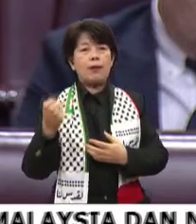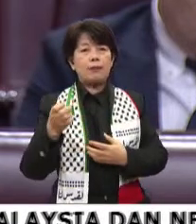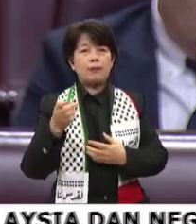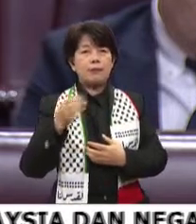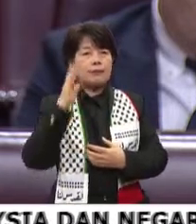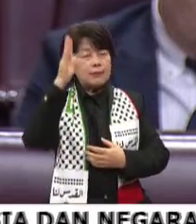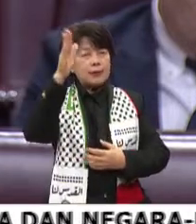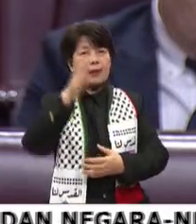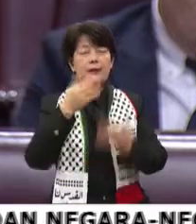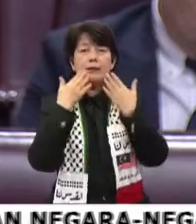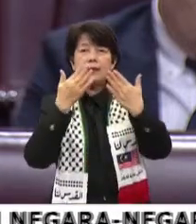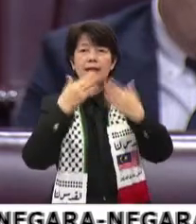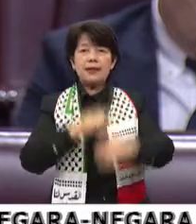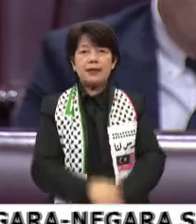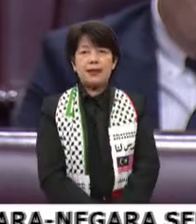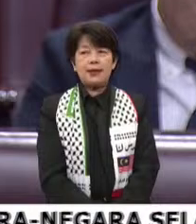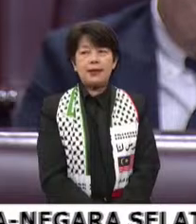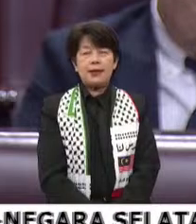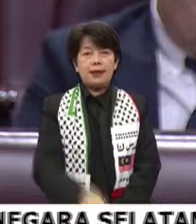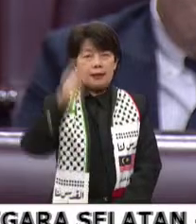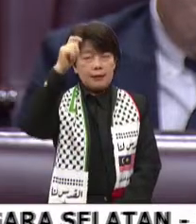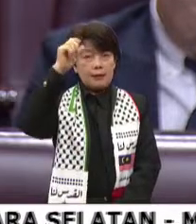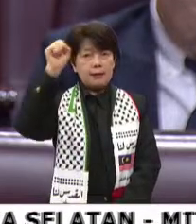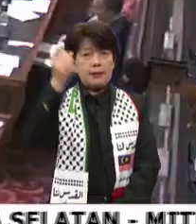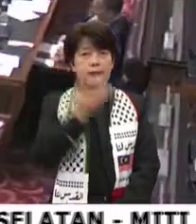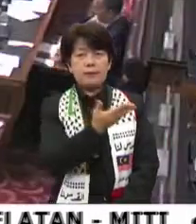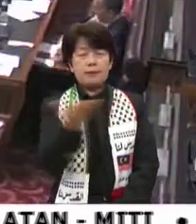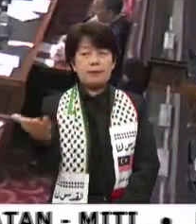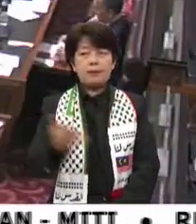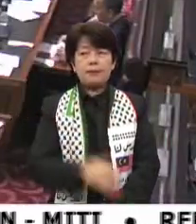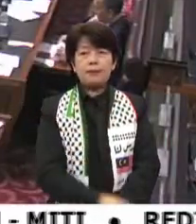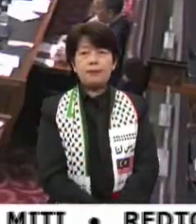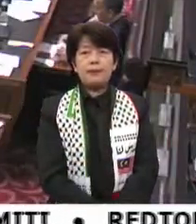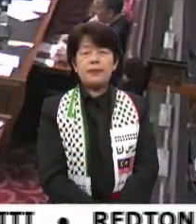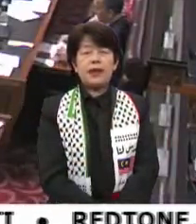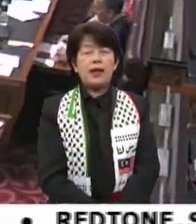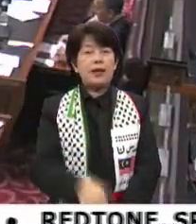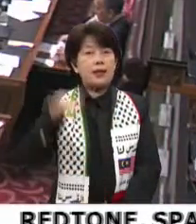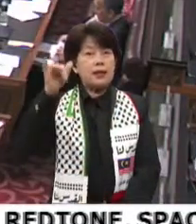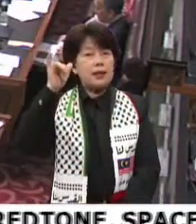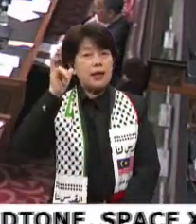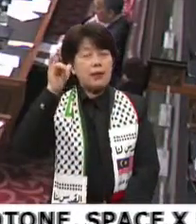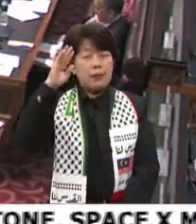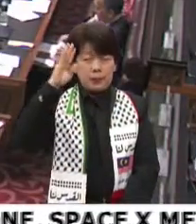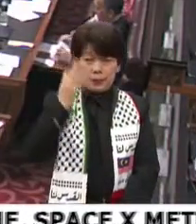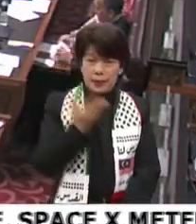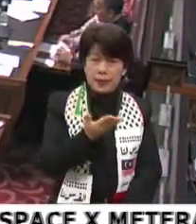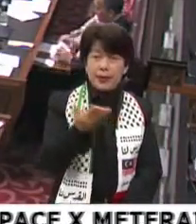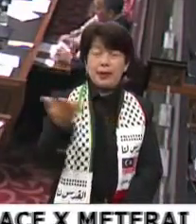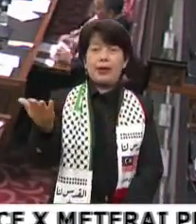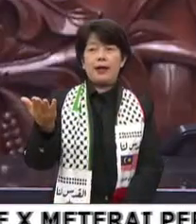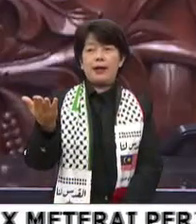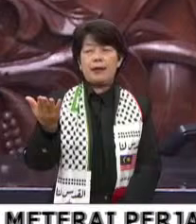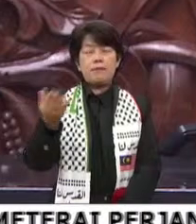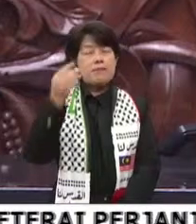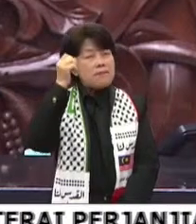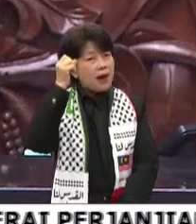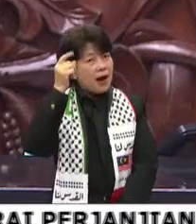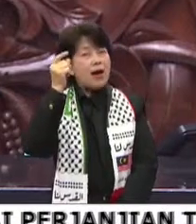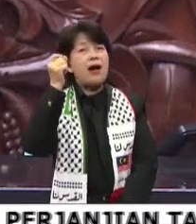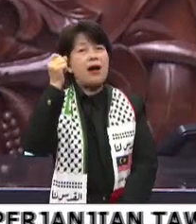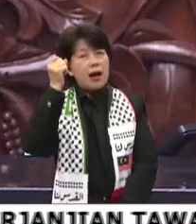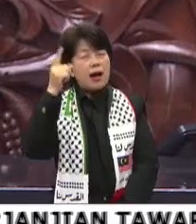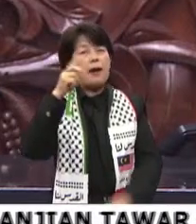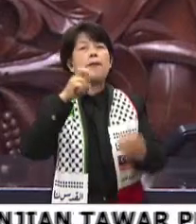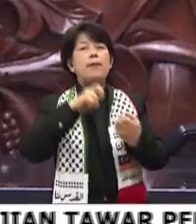hadapan Terima kasih Tan yang Terima kasih yang berhormat saya memahami masalah yang berhormat